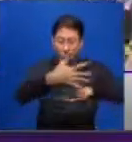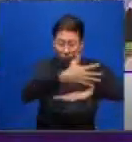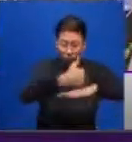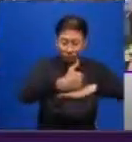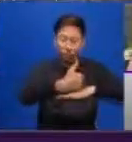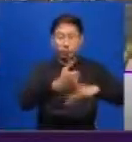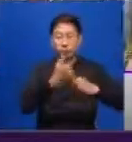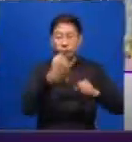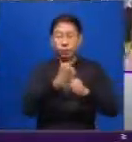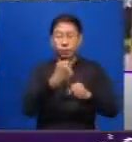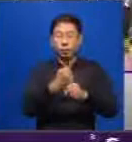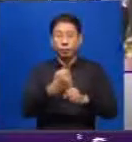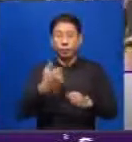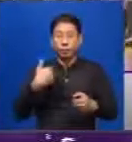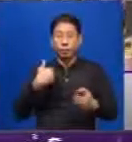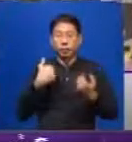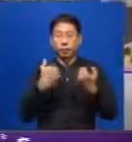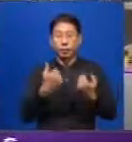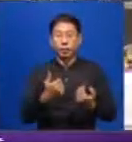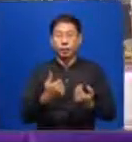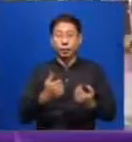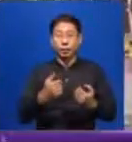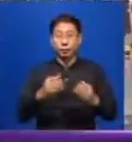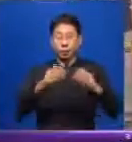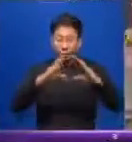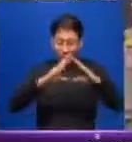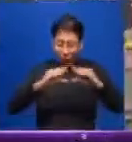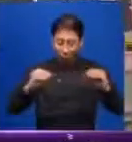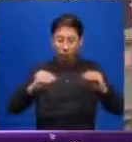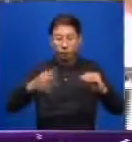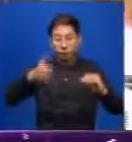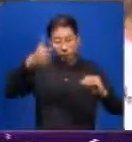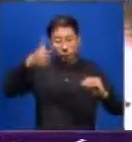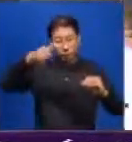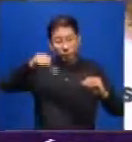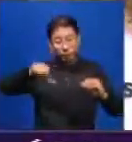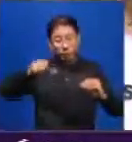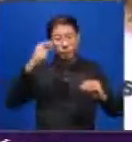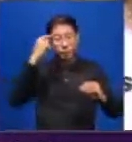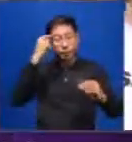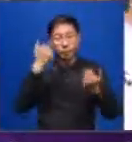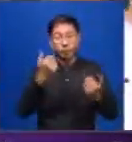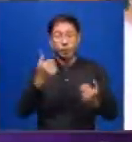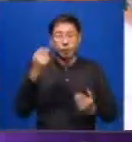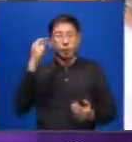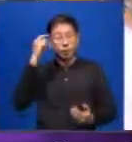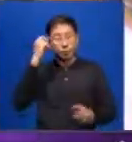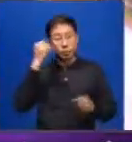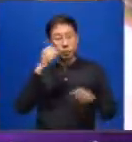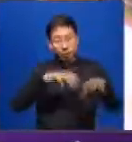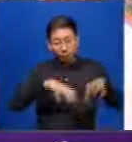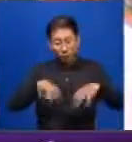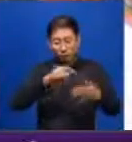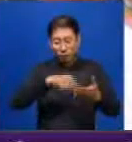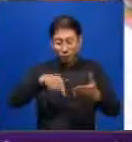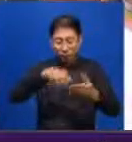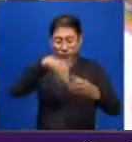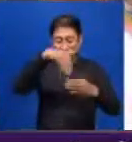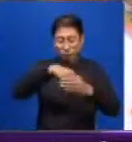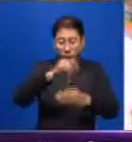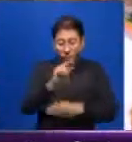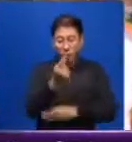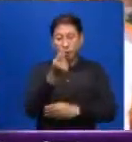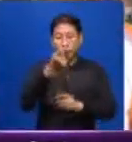จะสามารถทำให้เกิดบรรยากาศที่สงบลงได้หรือไม่ทางนี้ก็คาดว่าจะสามารถจัดให้มีการเลือกตั้งใหม่